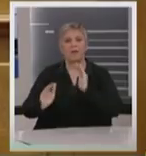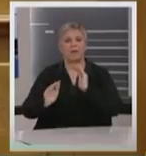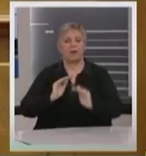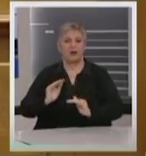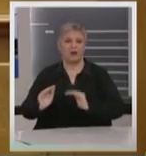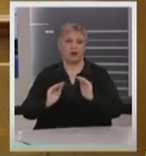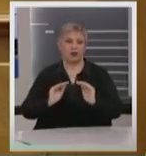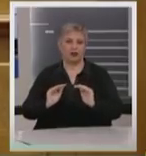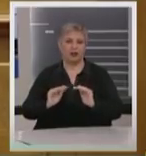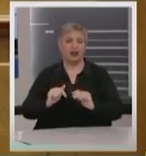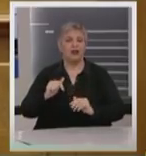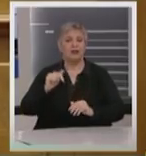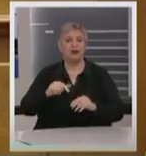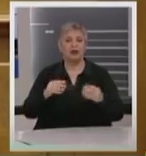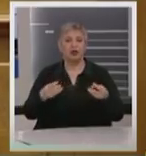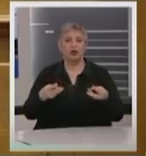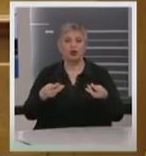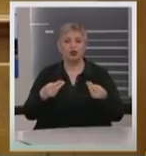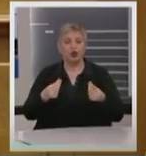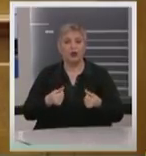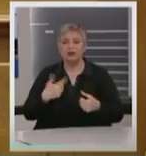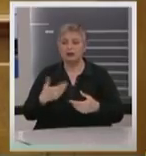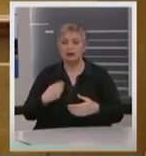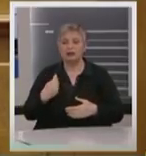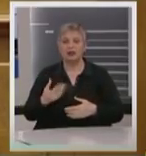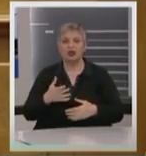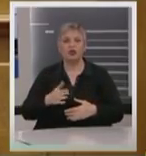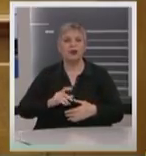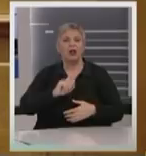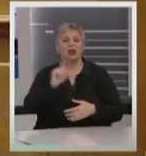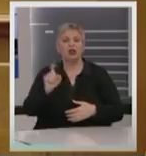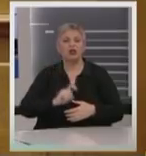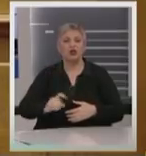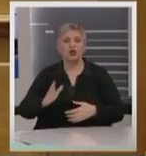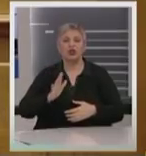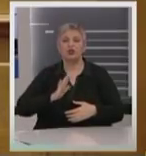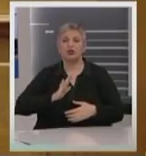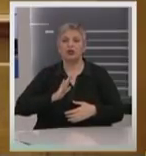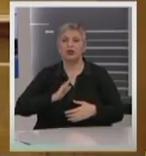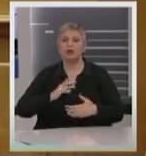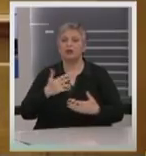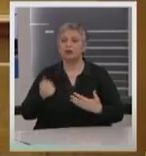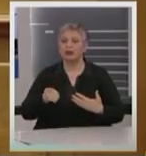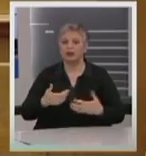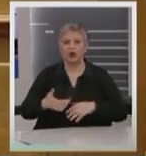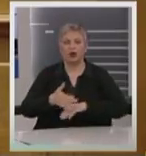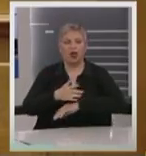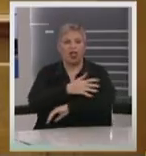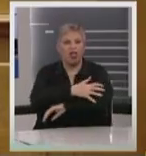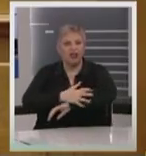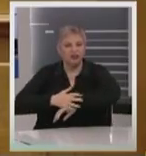εγγυάται ένα αξιοπρεπές επίπεδο διαβίωσης στους συμπολίτες μας που αντιμετωπίζουν το φάσμα της ακραίας